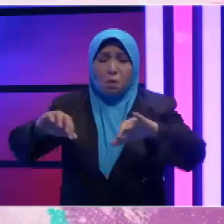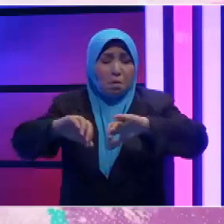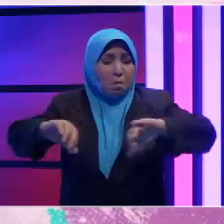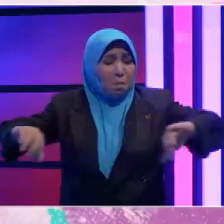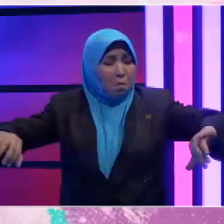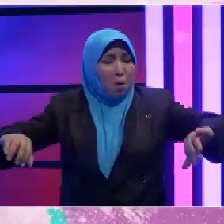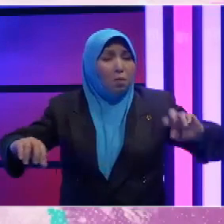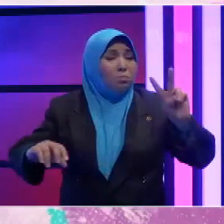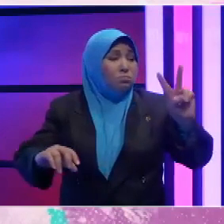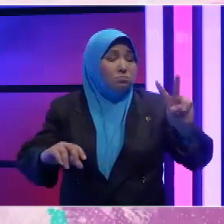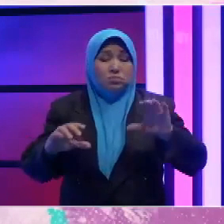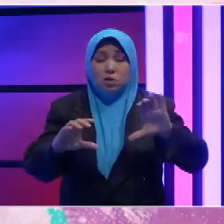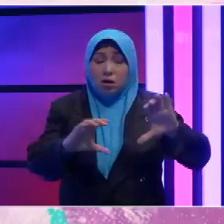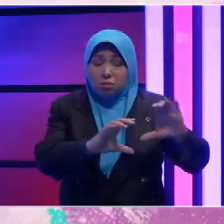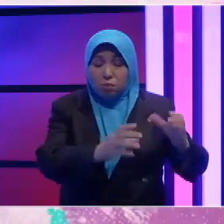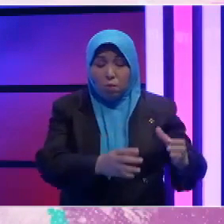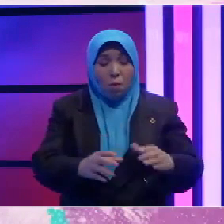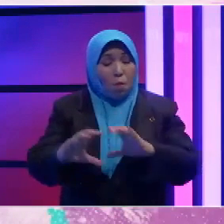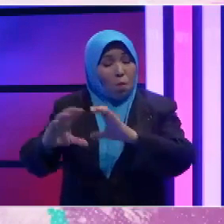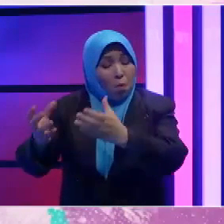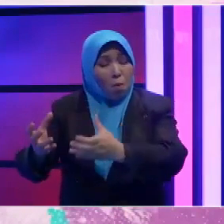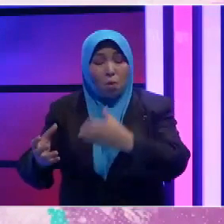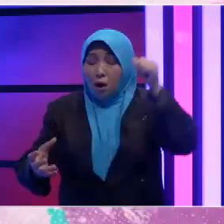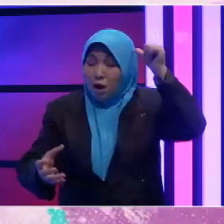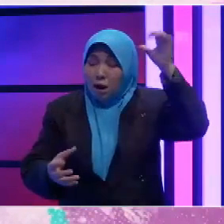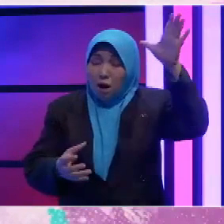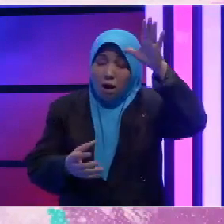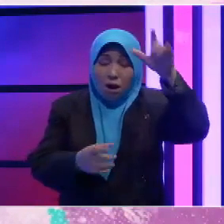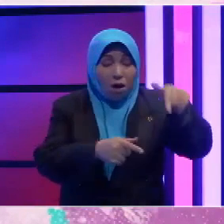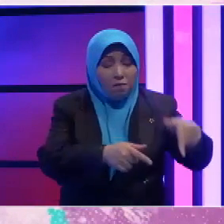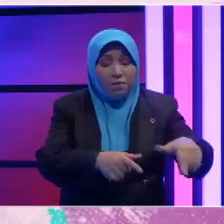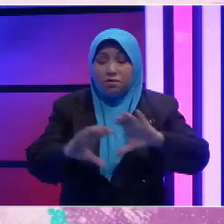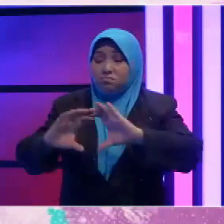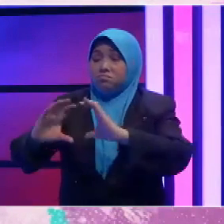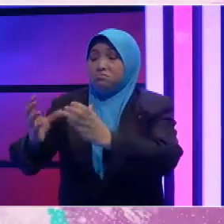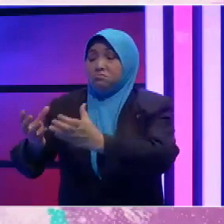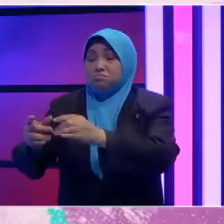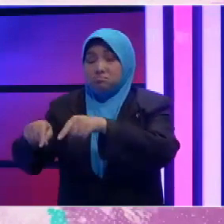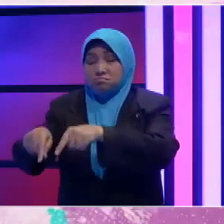فإذا هم فريقان